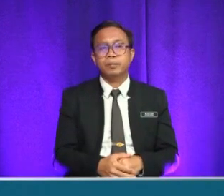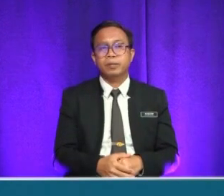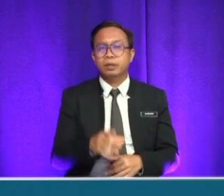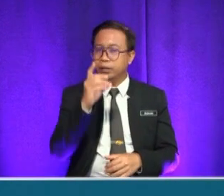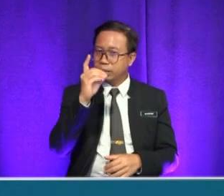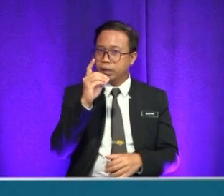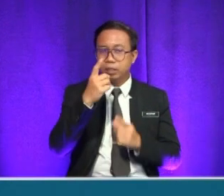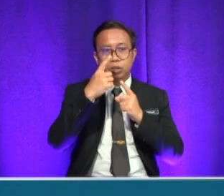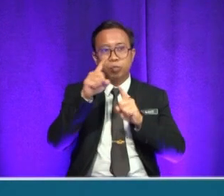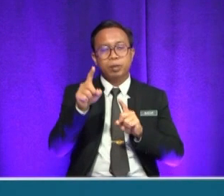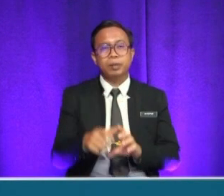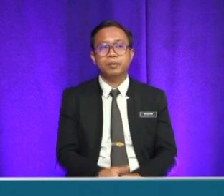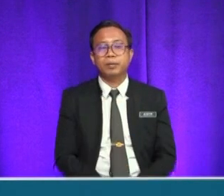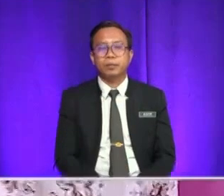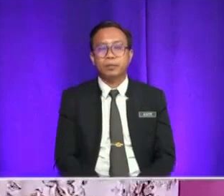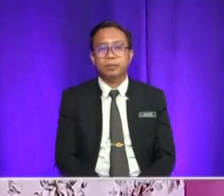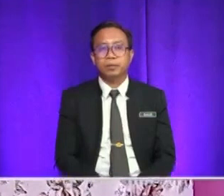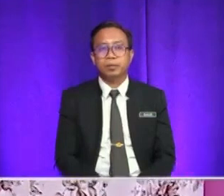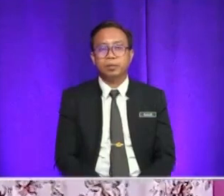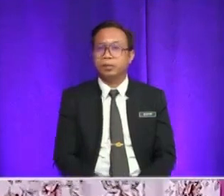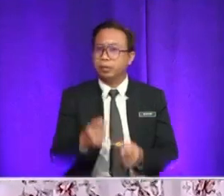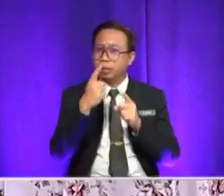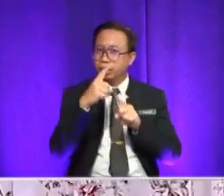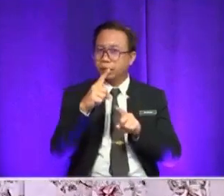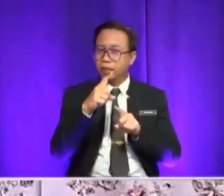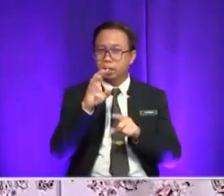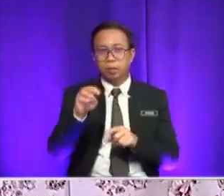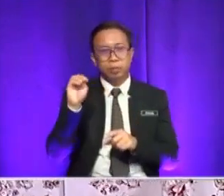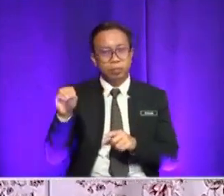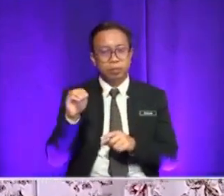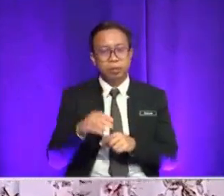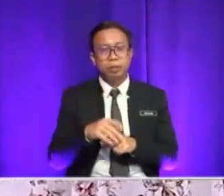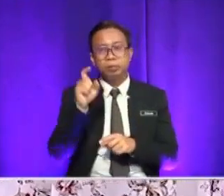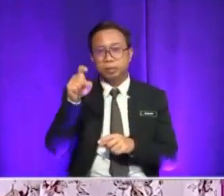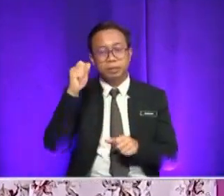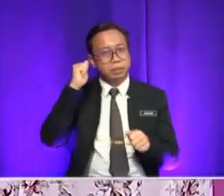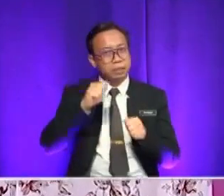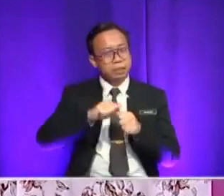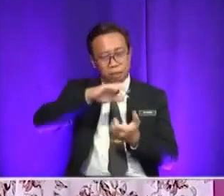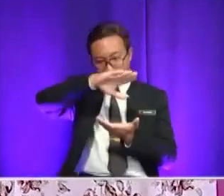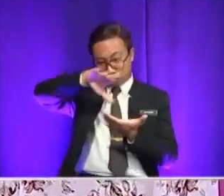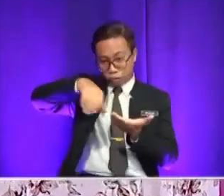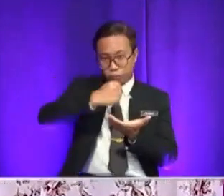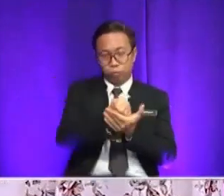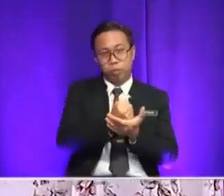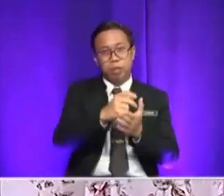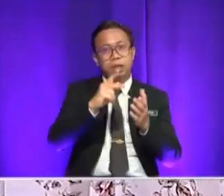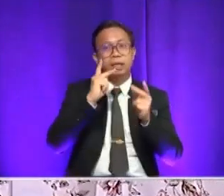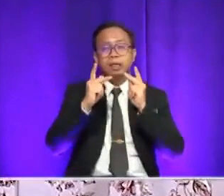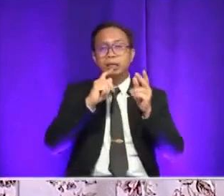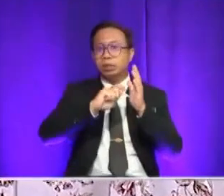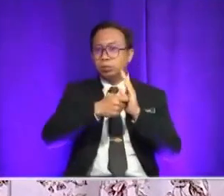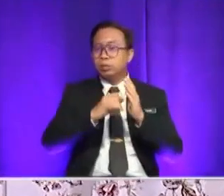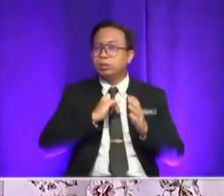betul. D jawapan dia. Okey. Okey, jadi dekat sini murid-murid mesti mengingati semua kata-kata kunci yang